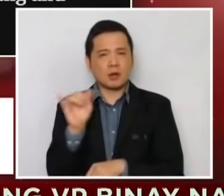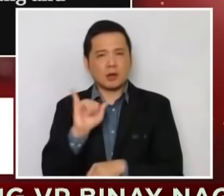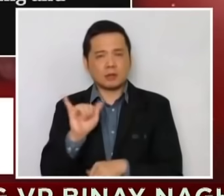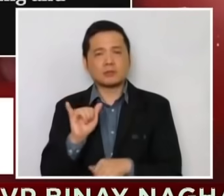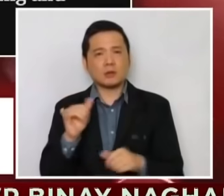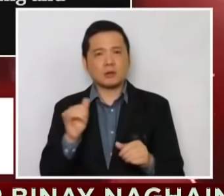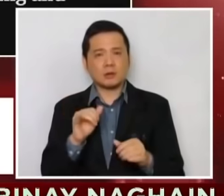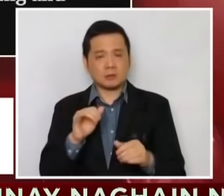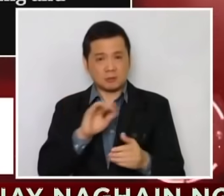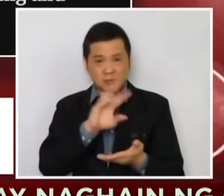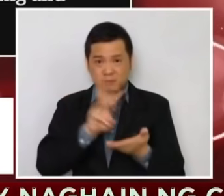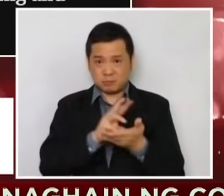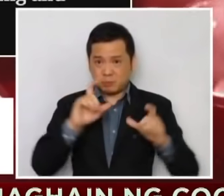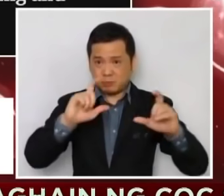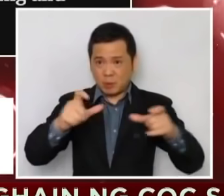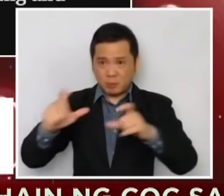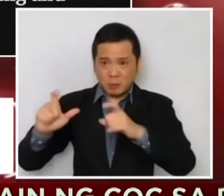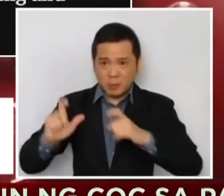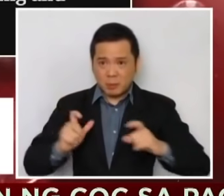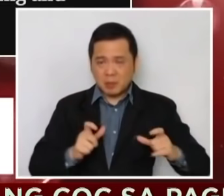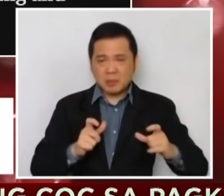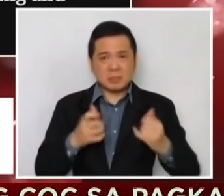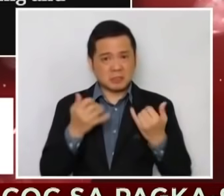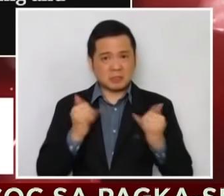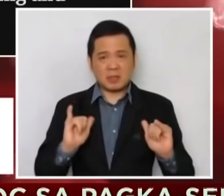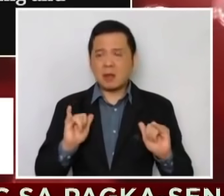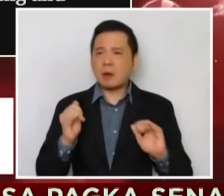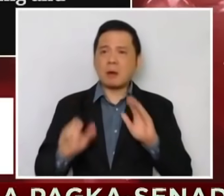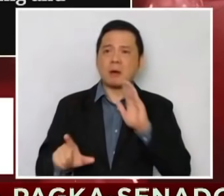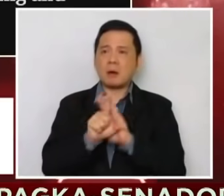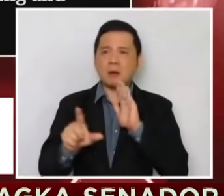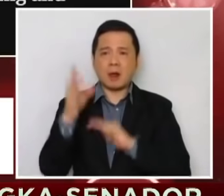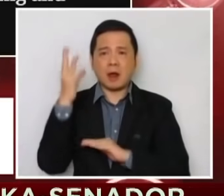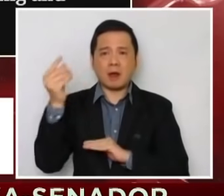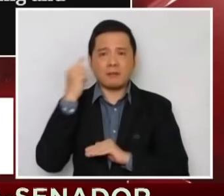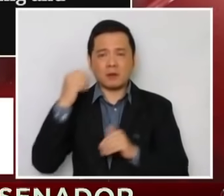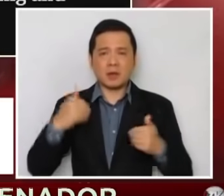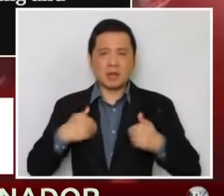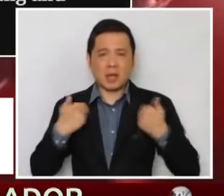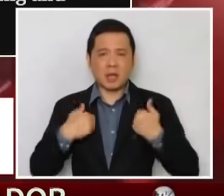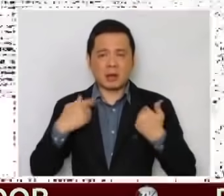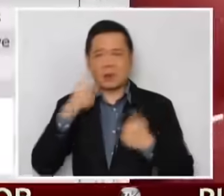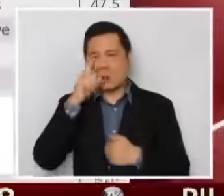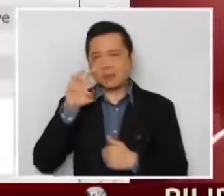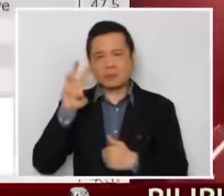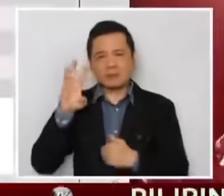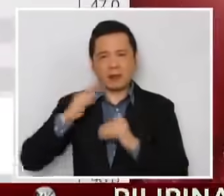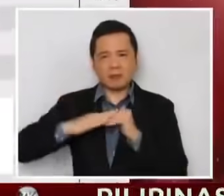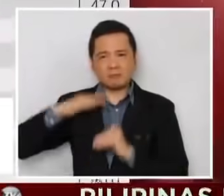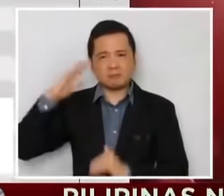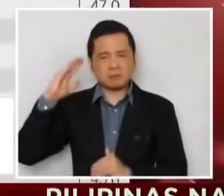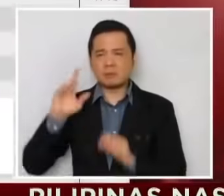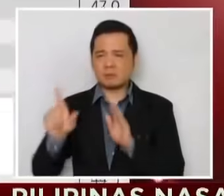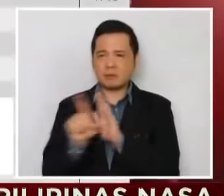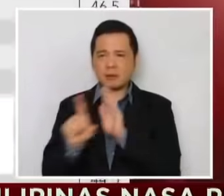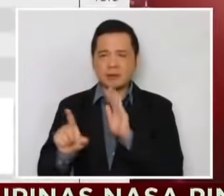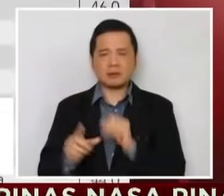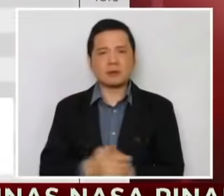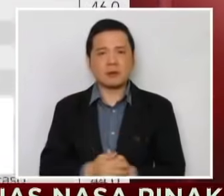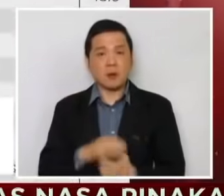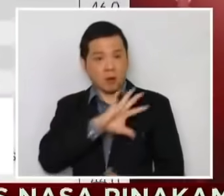granular lockdown, bawal pa rin naman lumabas sa mga minor di edad at 65 years old pataas. May overall score